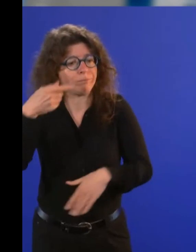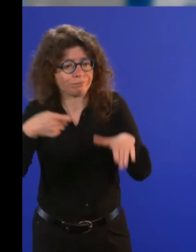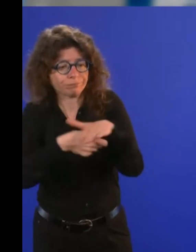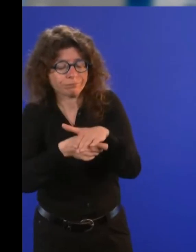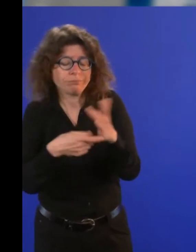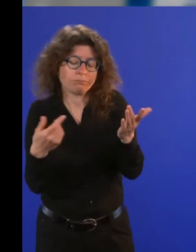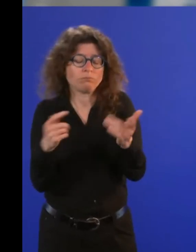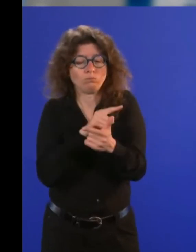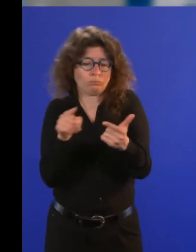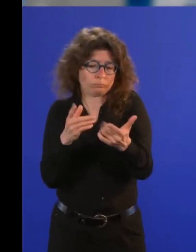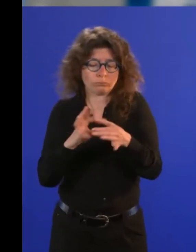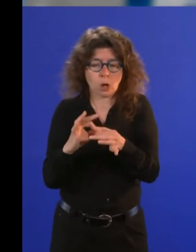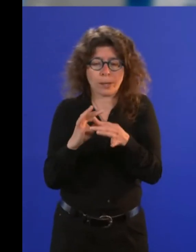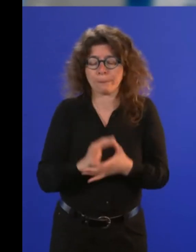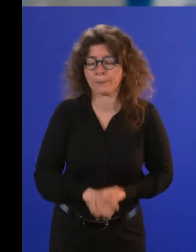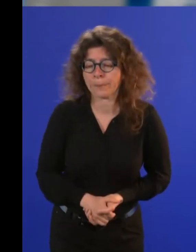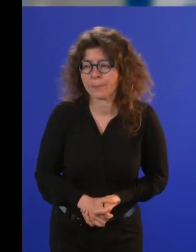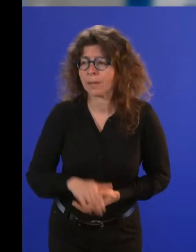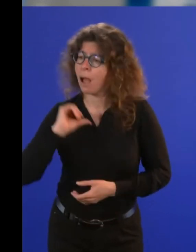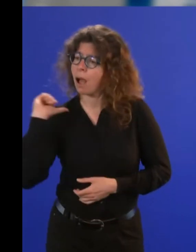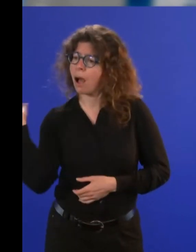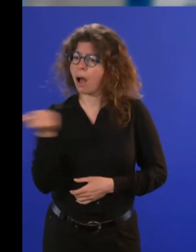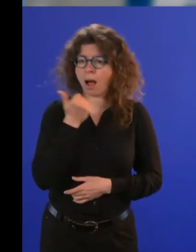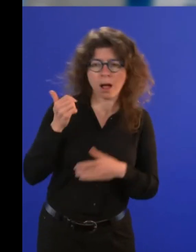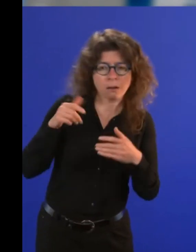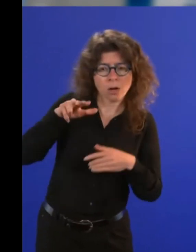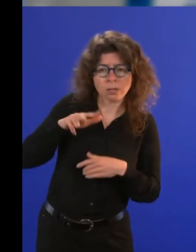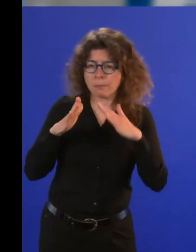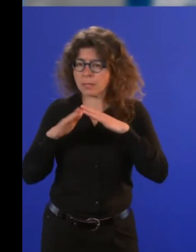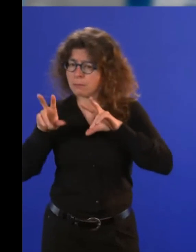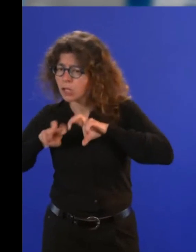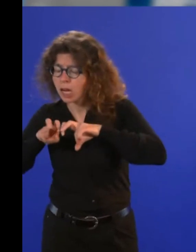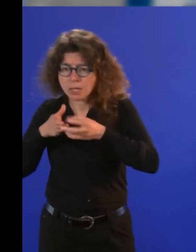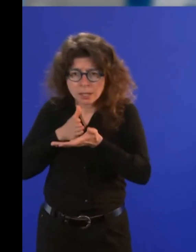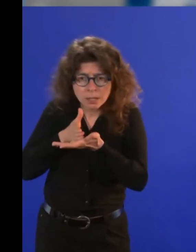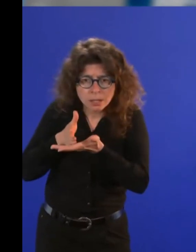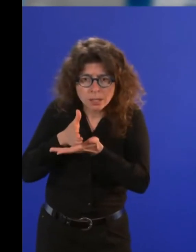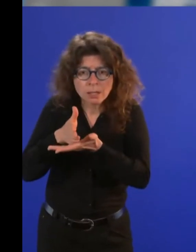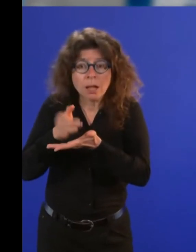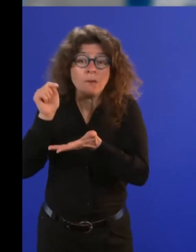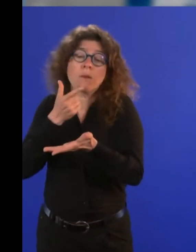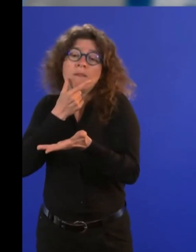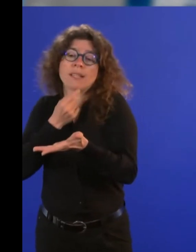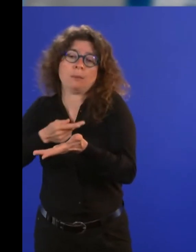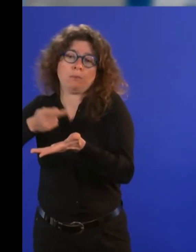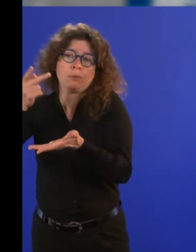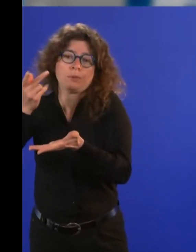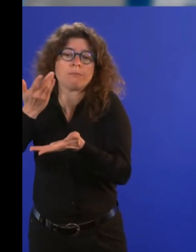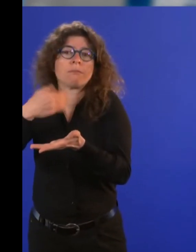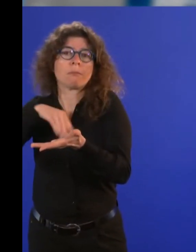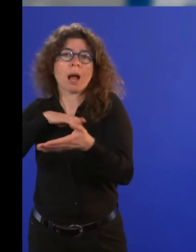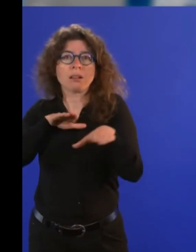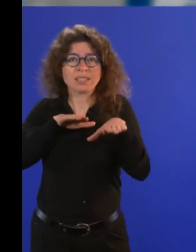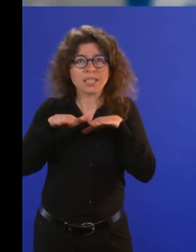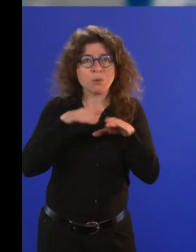Nous affirmons que le parcours résidentiel de chacune et chacun doit pouvoir être facilité par l'ensemble des dispositifs de solidarité, de